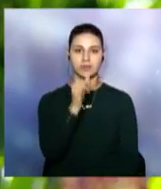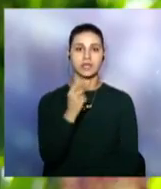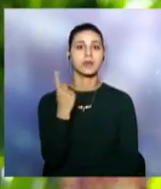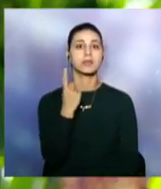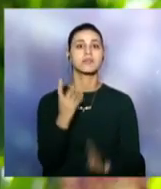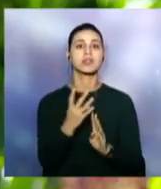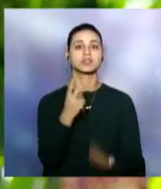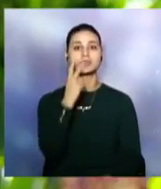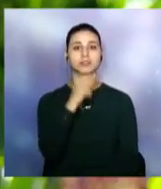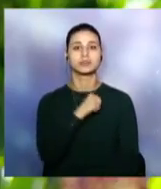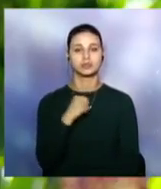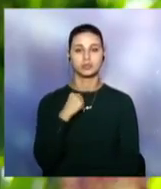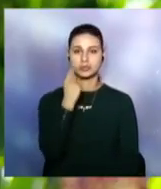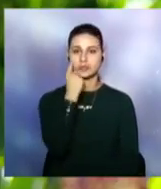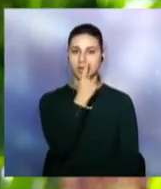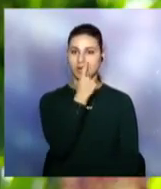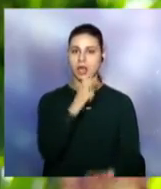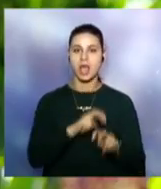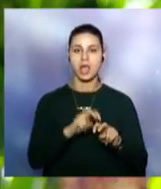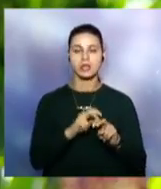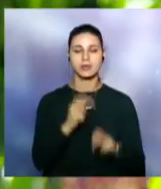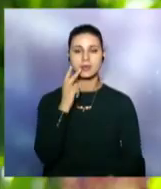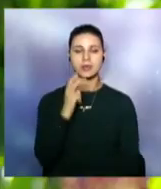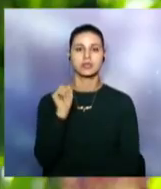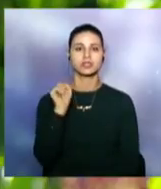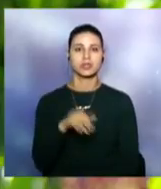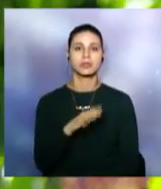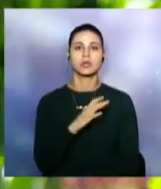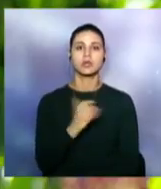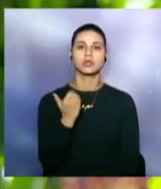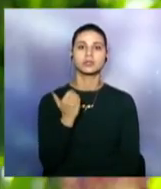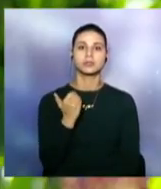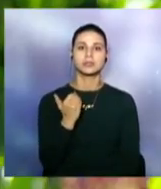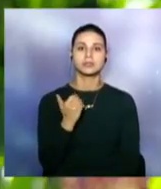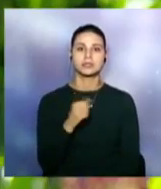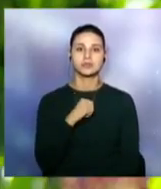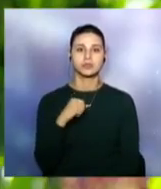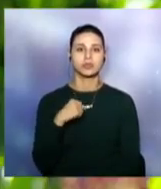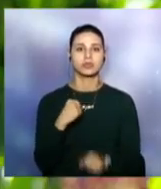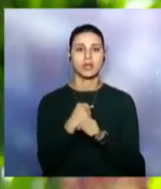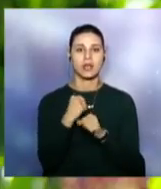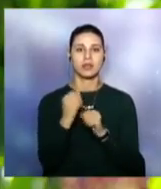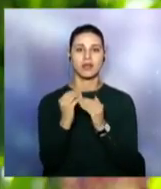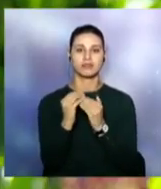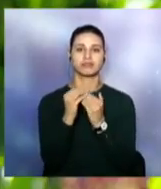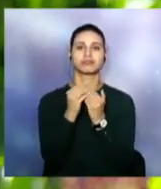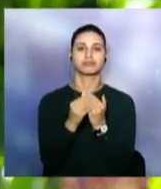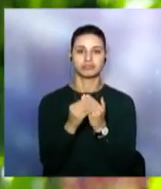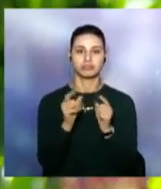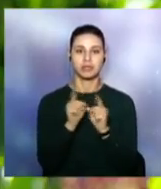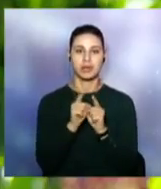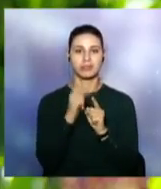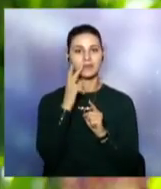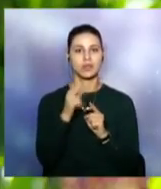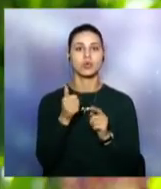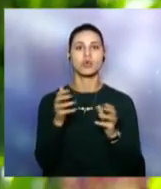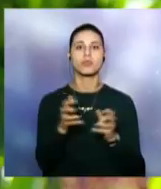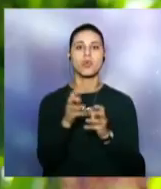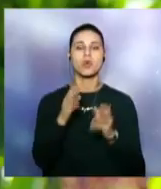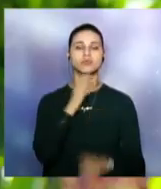პირველ რიგში უნდა ინახოს პაციენტი, ნახოთ, შეიძლება მოხდეს მისი ადგილობრივად გადაწევა და ვასწავლოთ მე შობელს როგორ